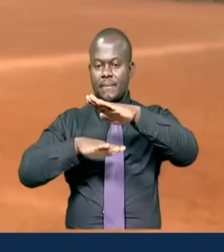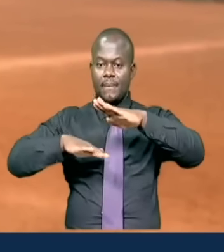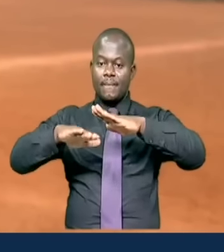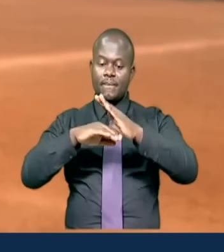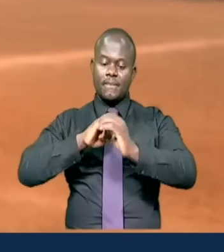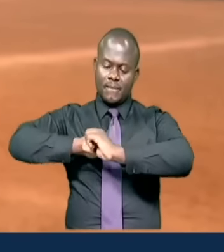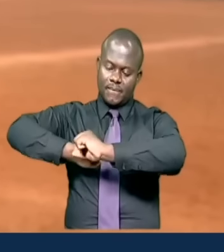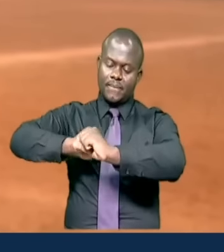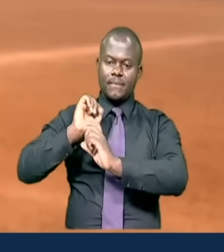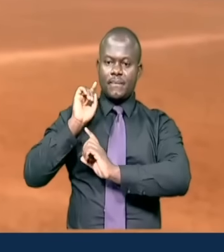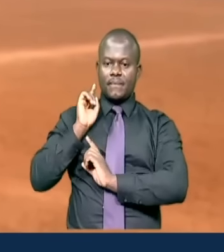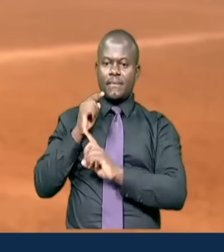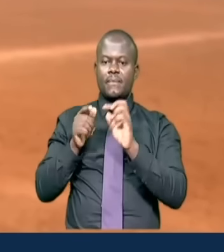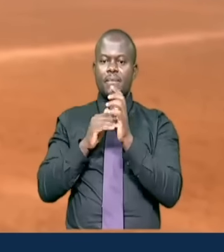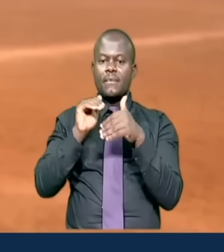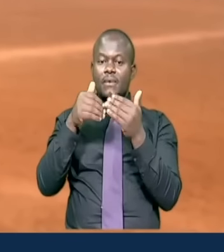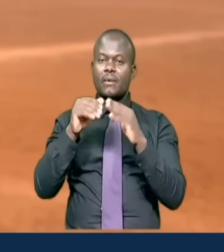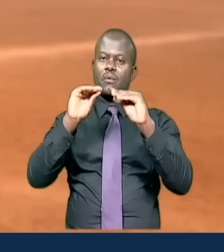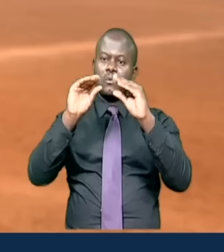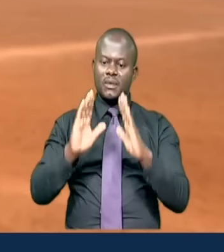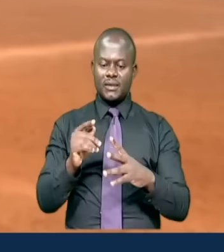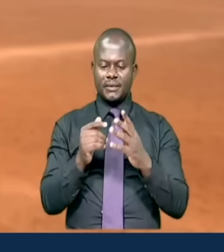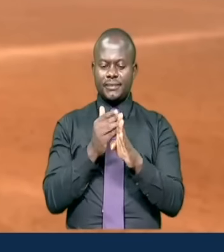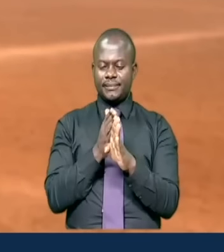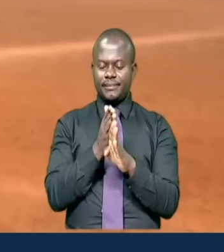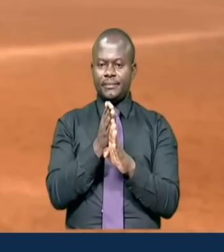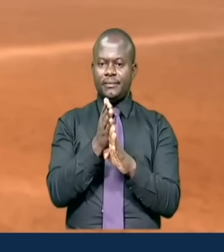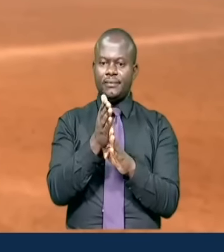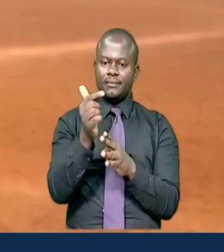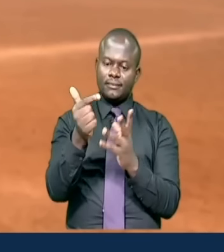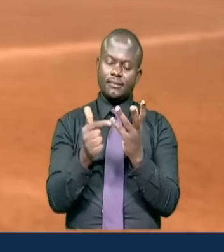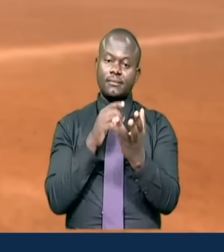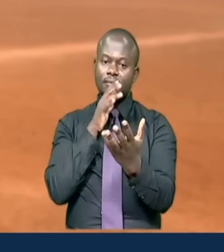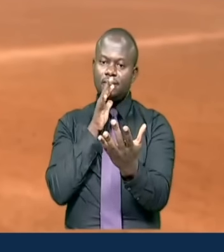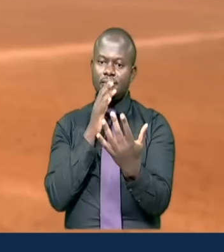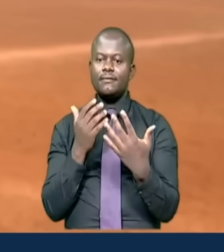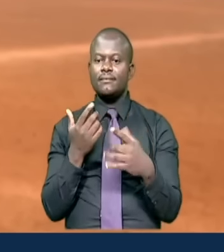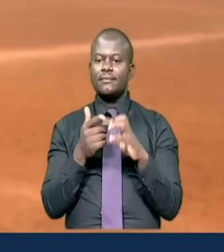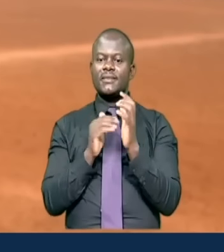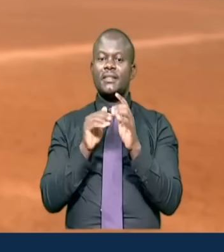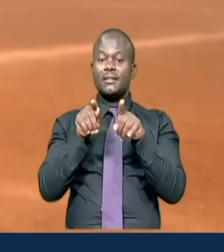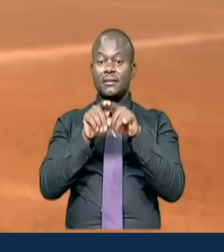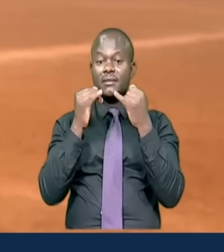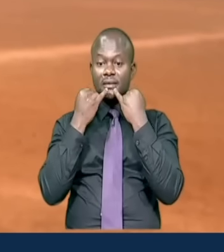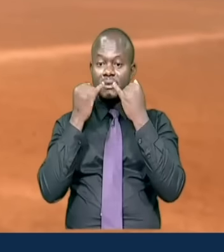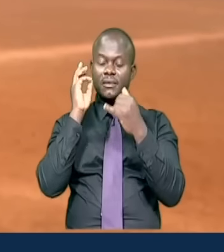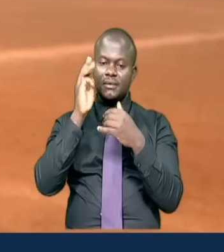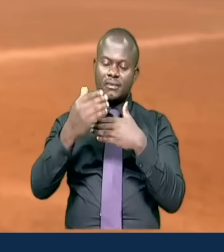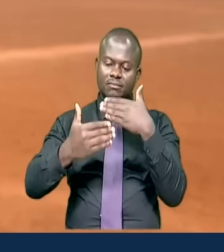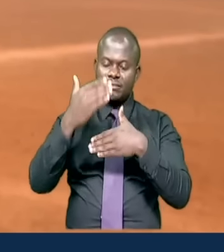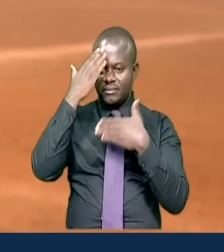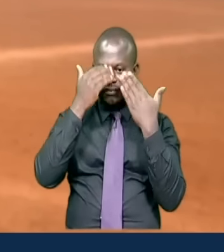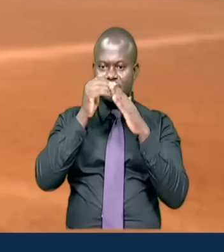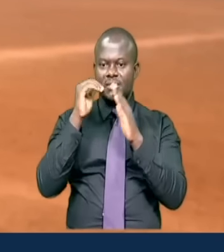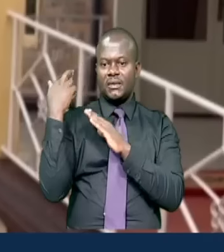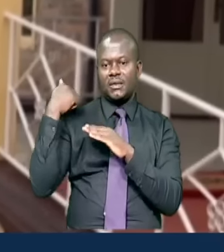kubarindira umutekano harimo no kubahiza inyigisho zibagorora akaba ari cyo tubatezeho kandi nk'uko nabivuze tukaba tuzababa hafi kugira ngo izo